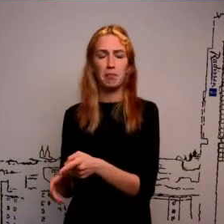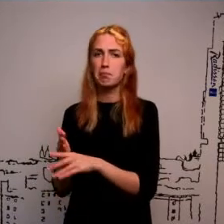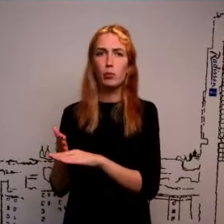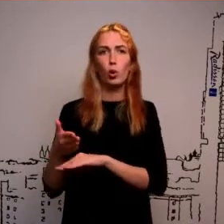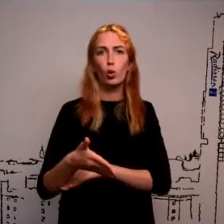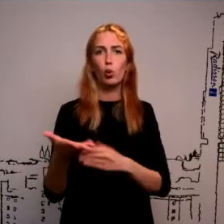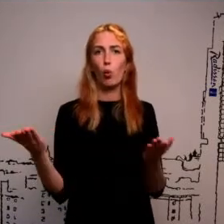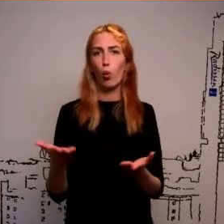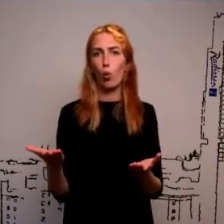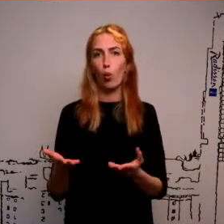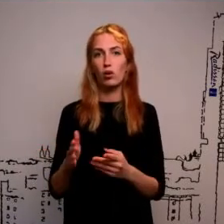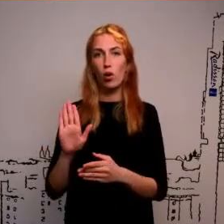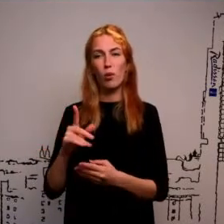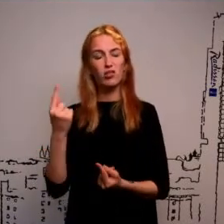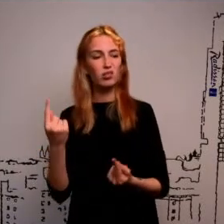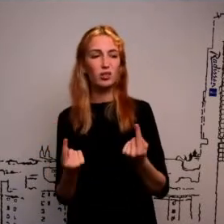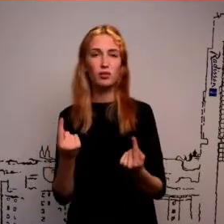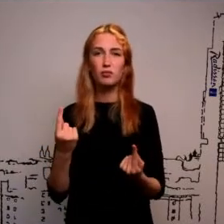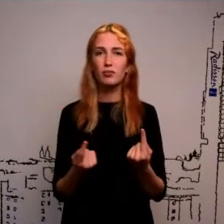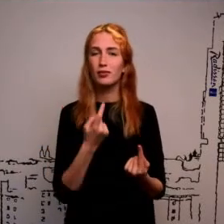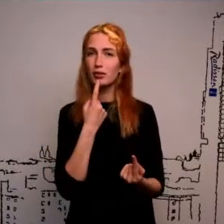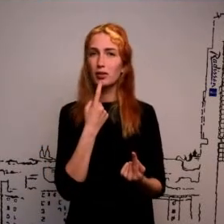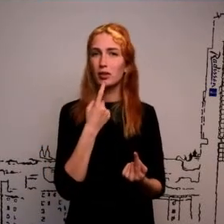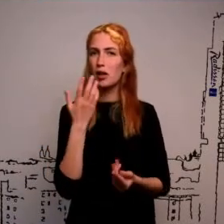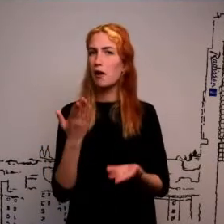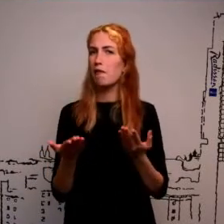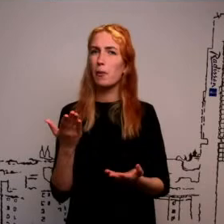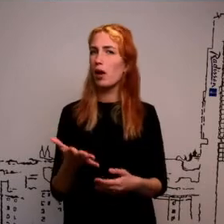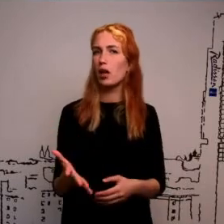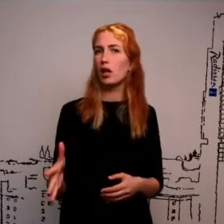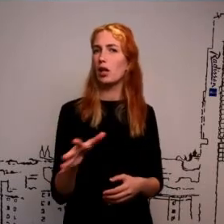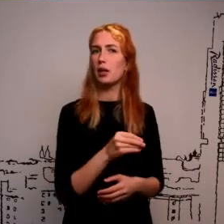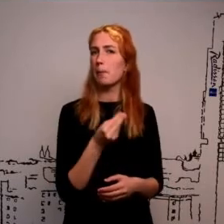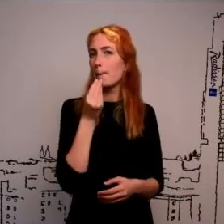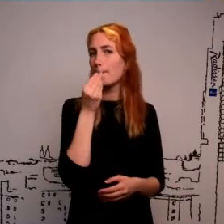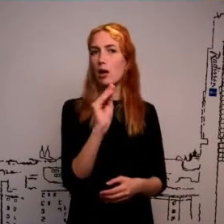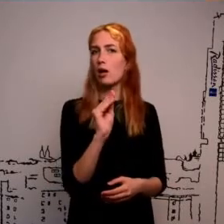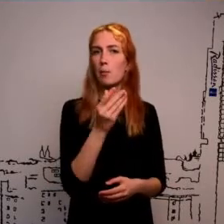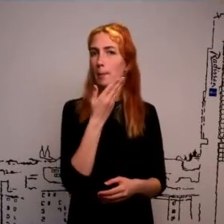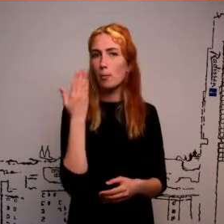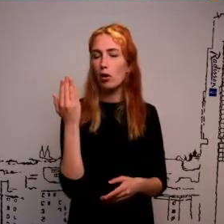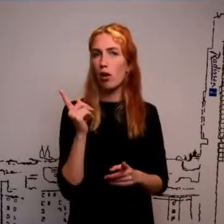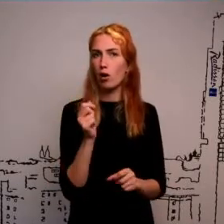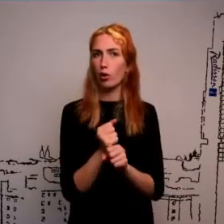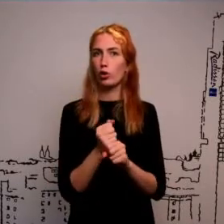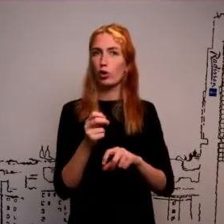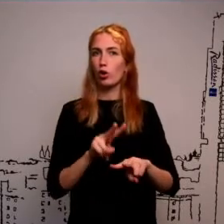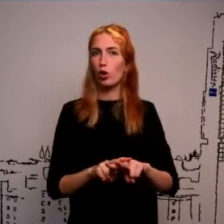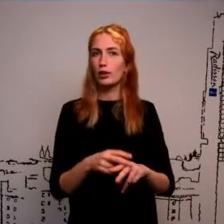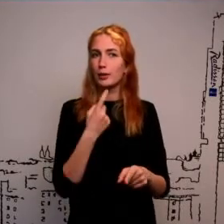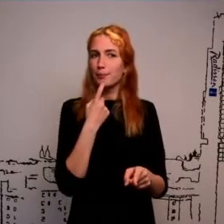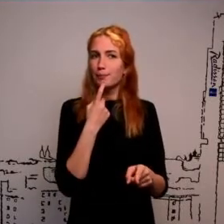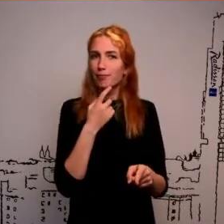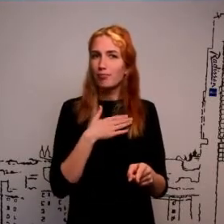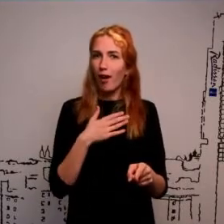pöörduda, kui tal on kahtlus, et võib-olla kõik ei ole kõige paremini, aga töökoht on ahvatlev. Et kuhu ma